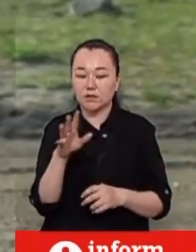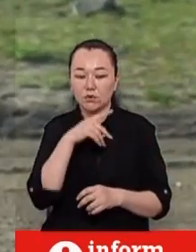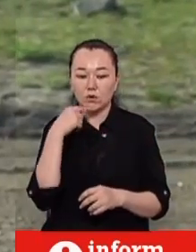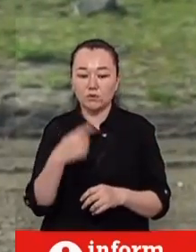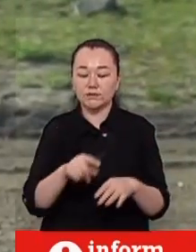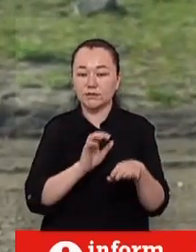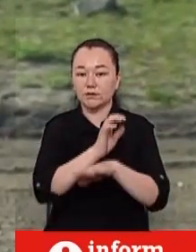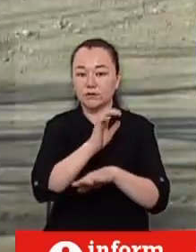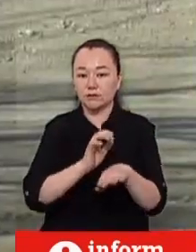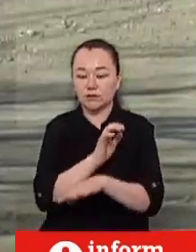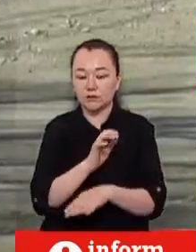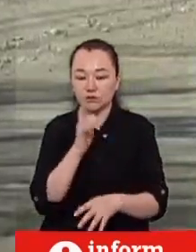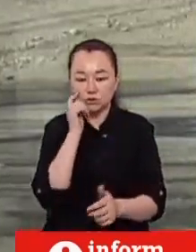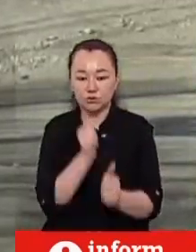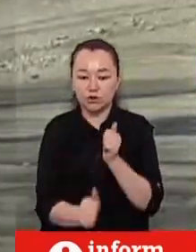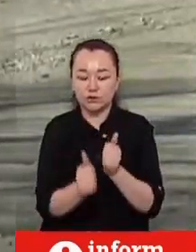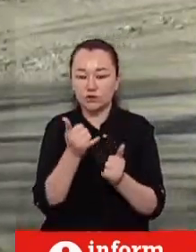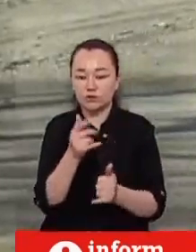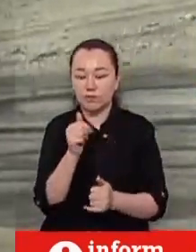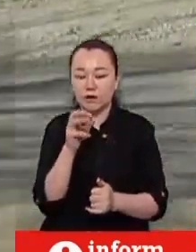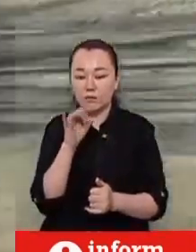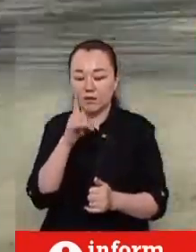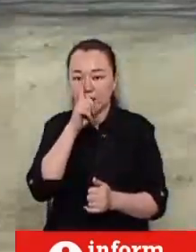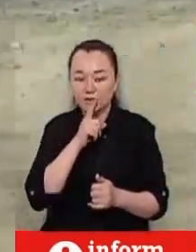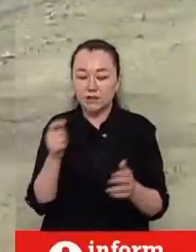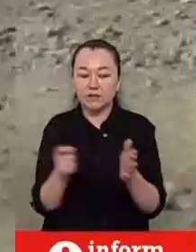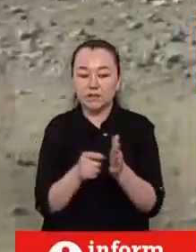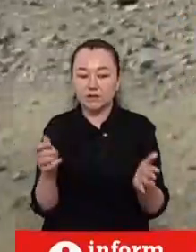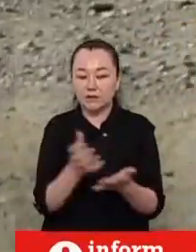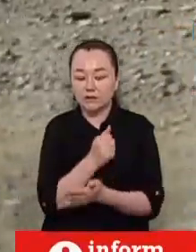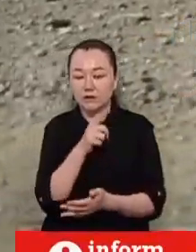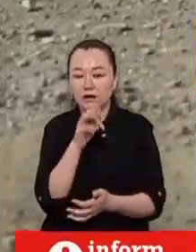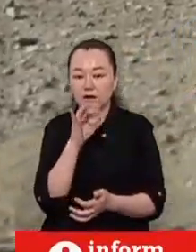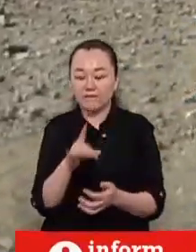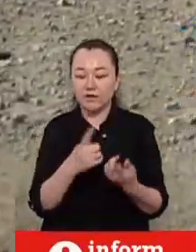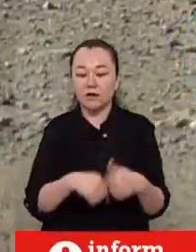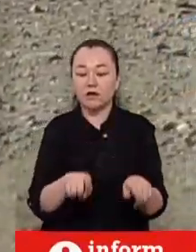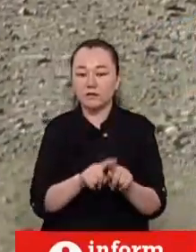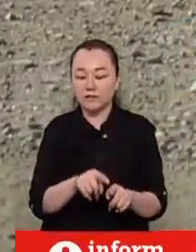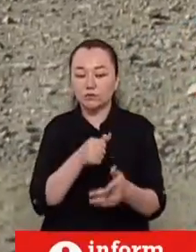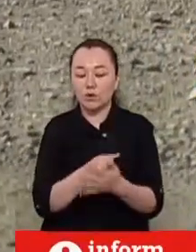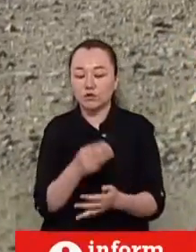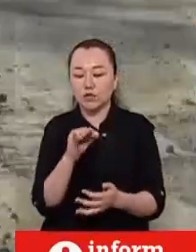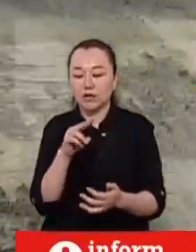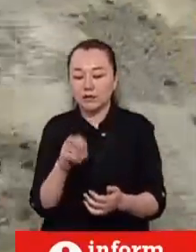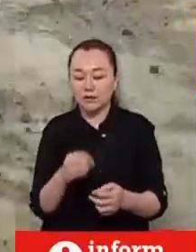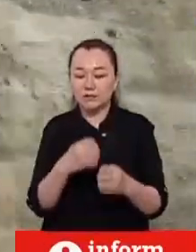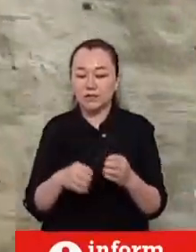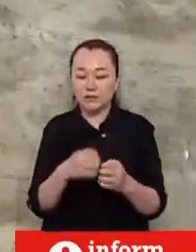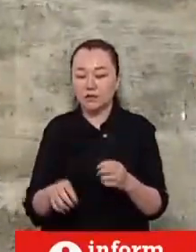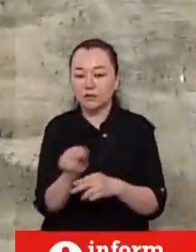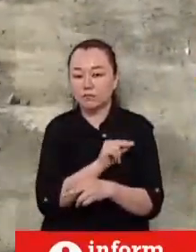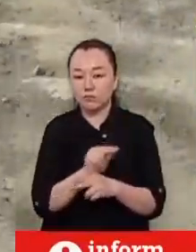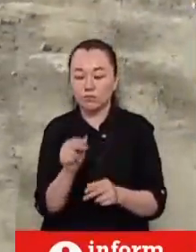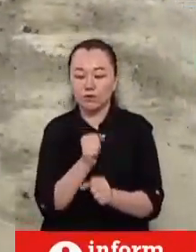Ресейге жіберілетін көрінеді. Былтыр мамыр айында тендер ұтқан Гавр компания серіктестігі шілденің соңына дейін жолдарға орташа жөндеу